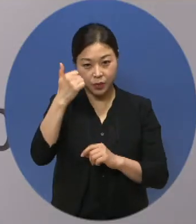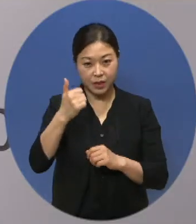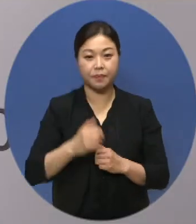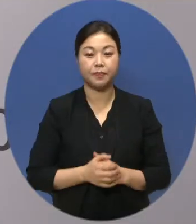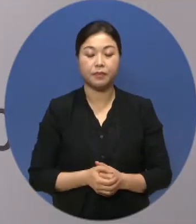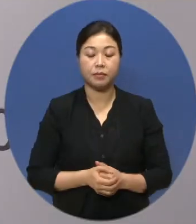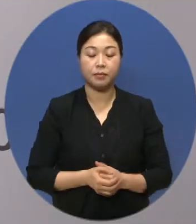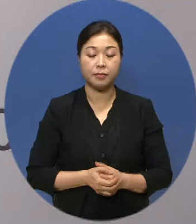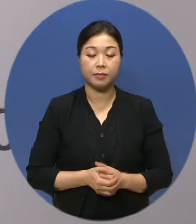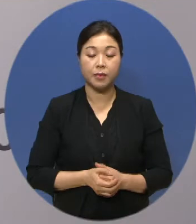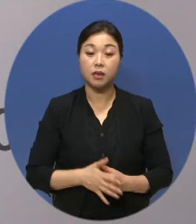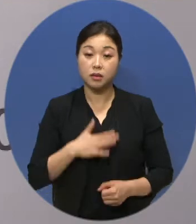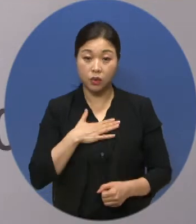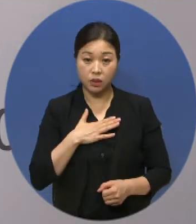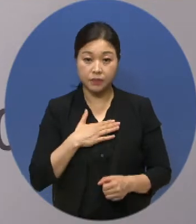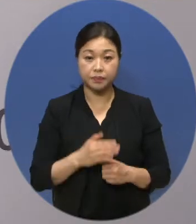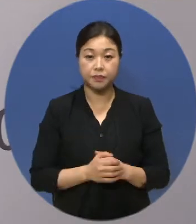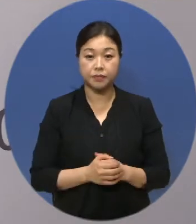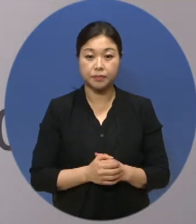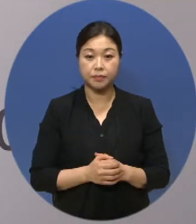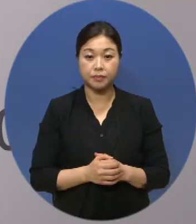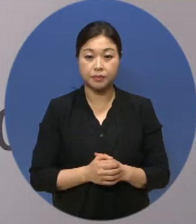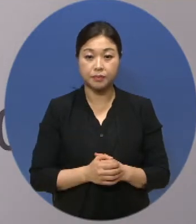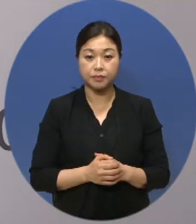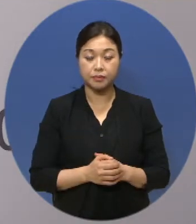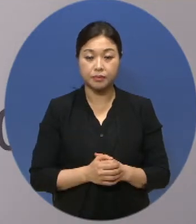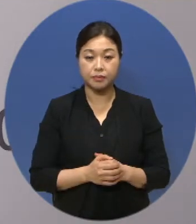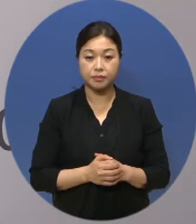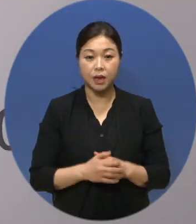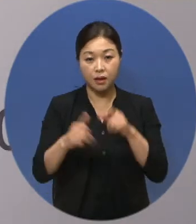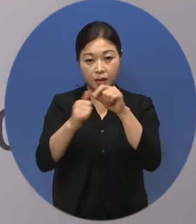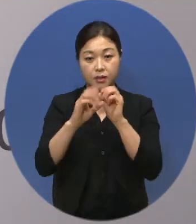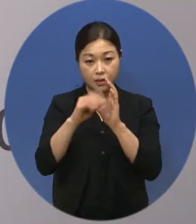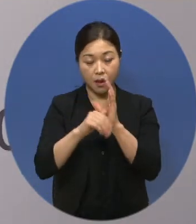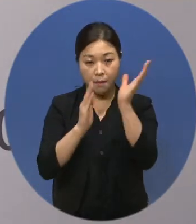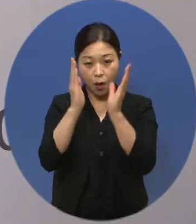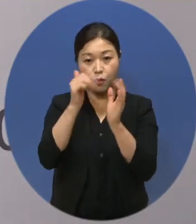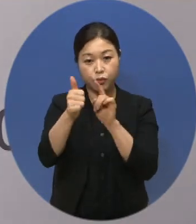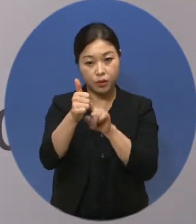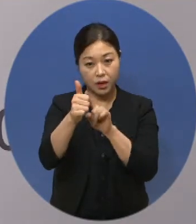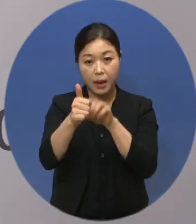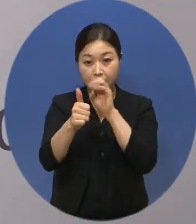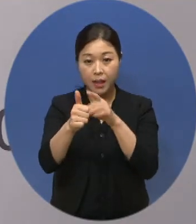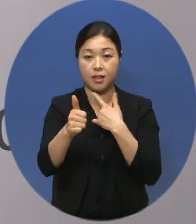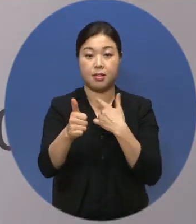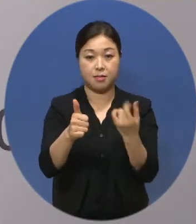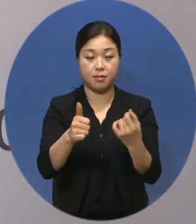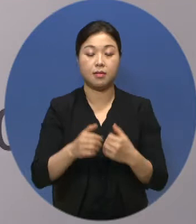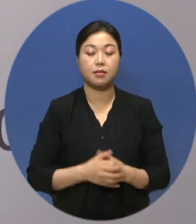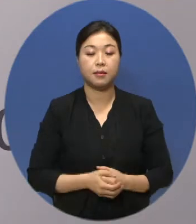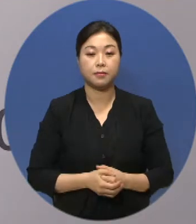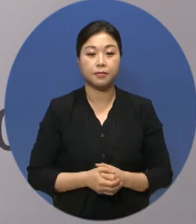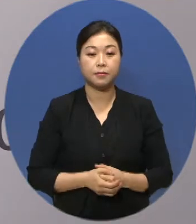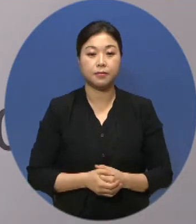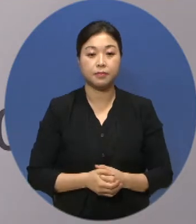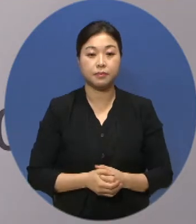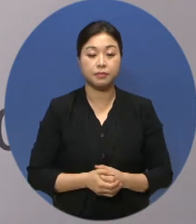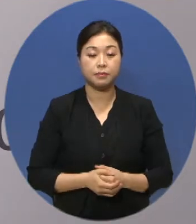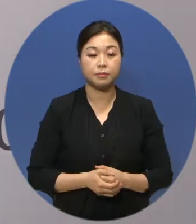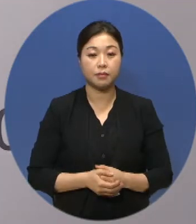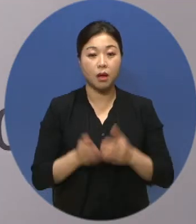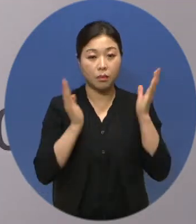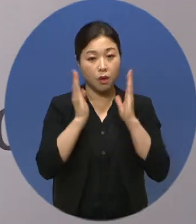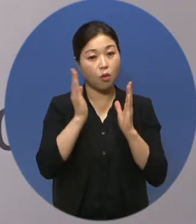저 같은 경우에는 이제 캐스팅 했을 때 배우분들한테 한번 했던 얘기긴 한데 그